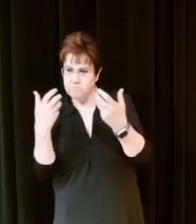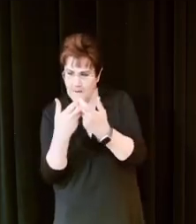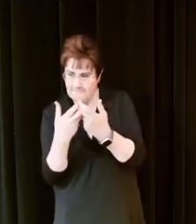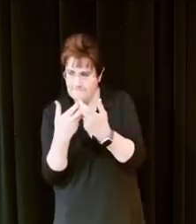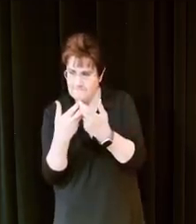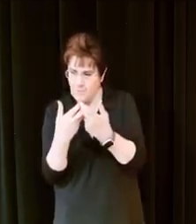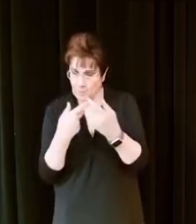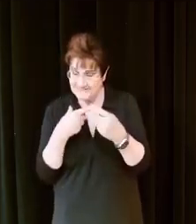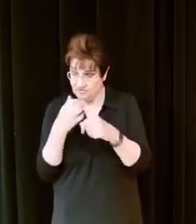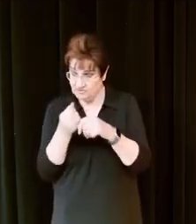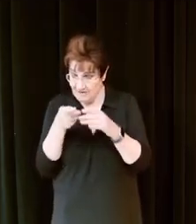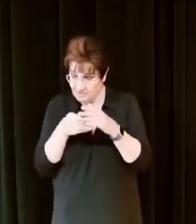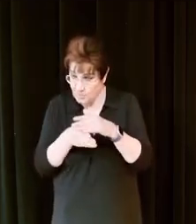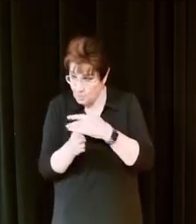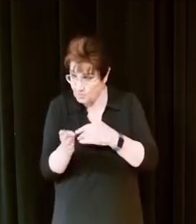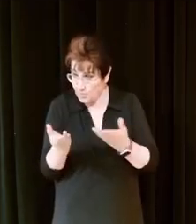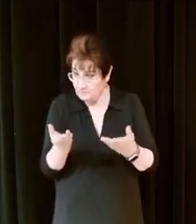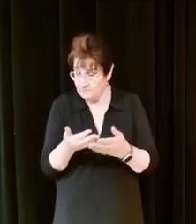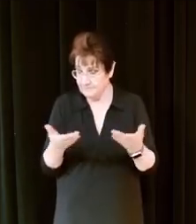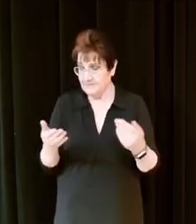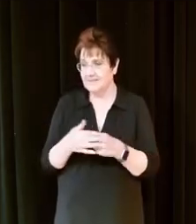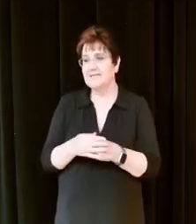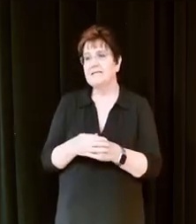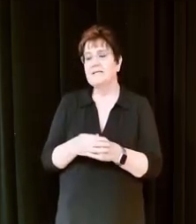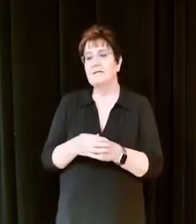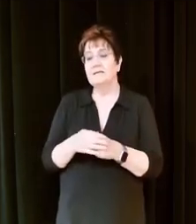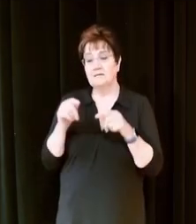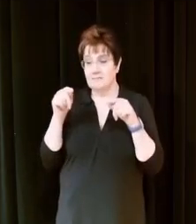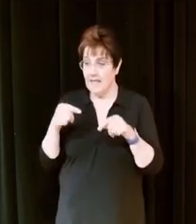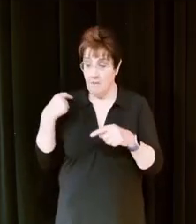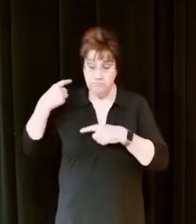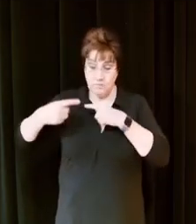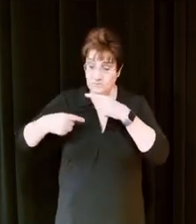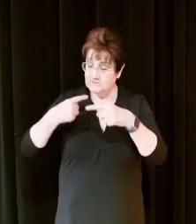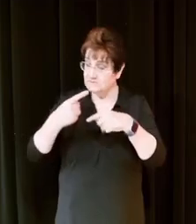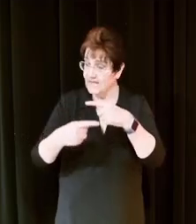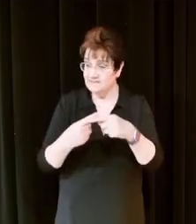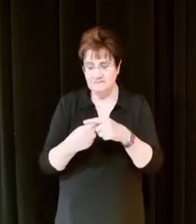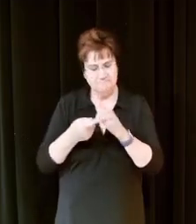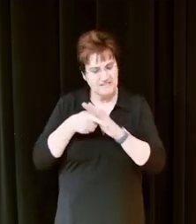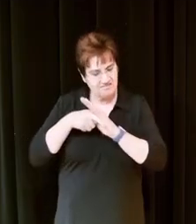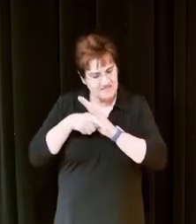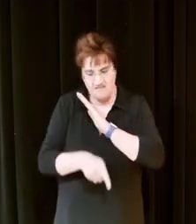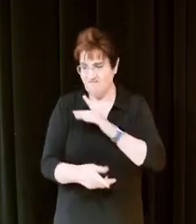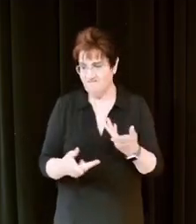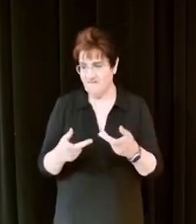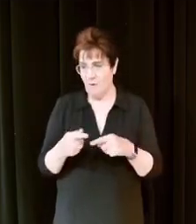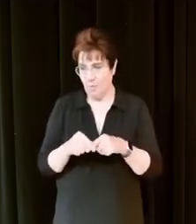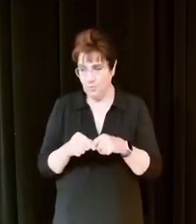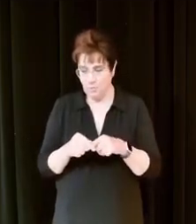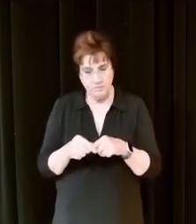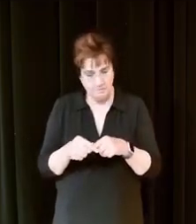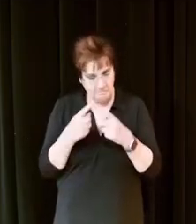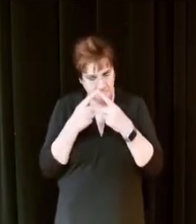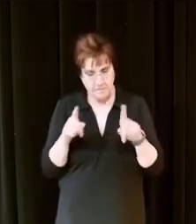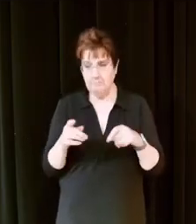durch? Also ein sehr intensiver, sehr ungewöhnlicher Prozess. Also das passiert in so einem Kontext nicht, in der Regel nicht so